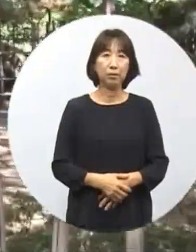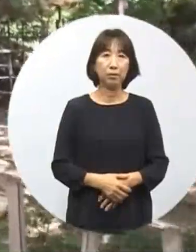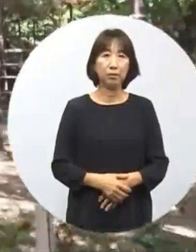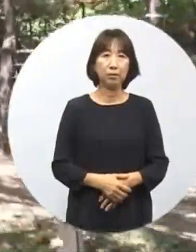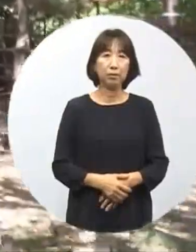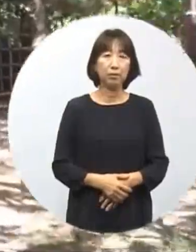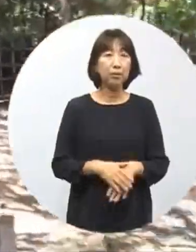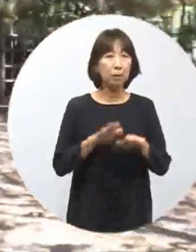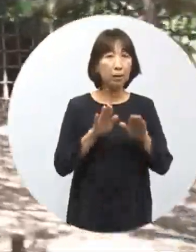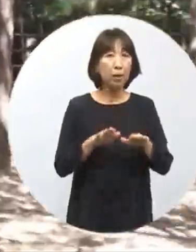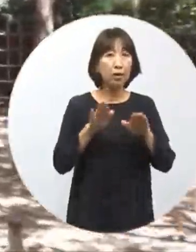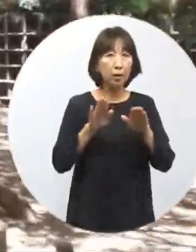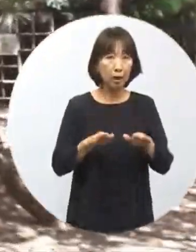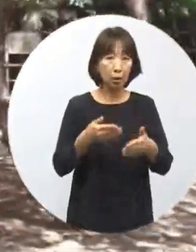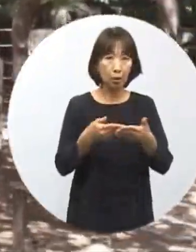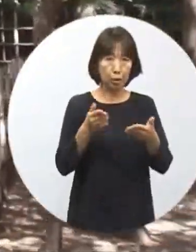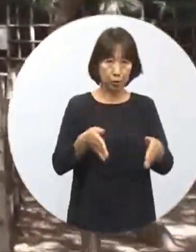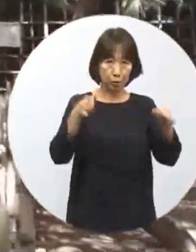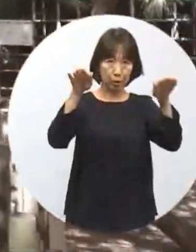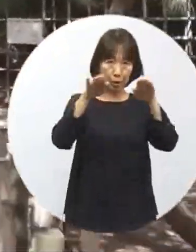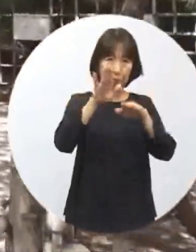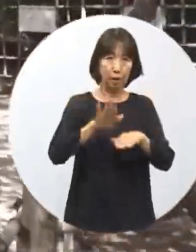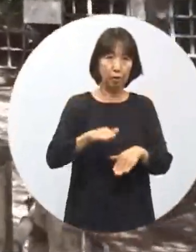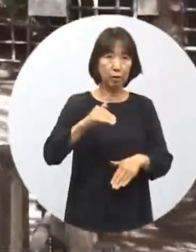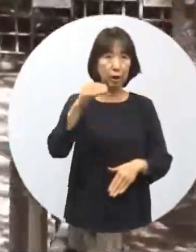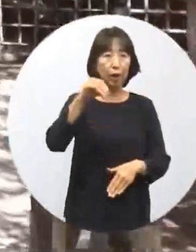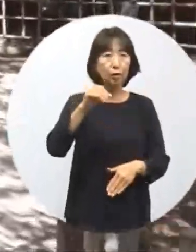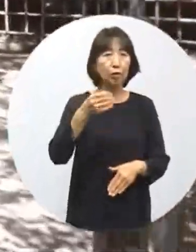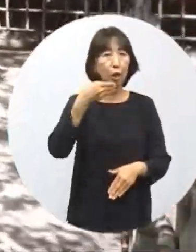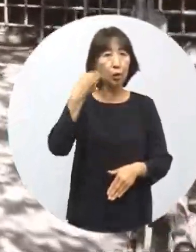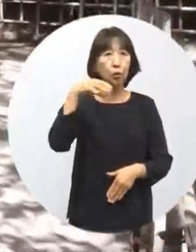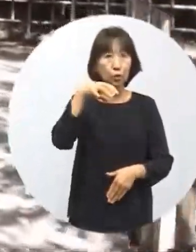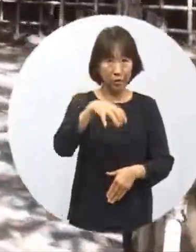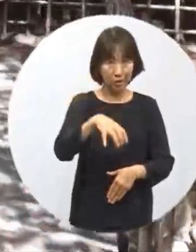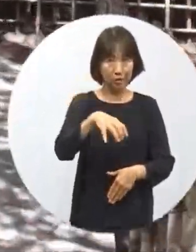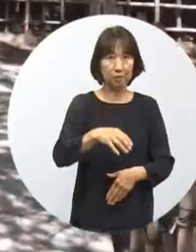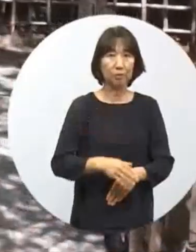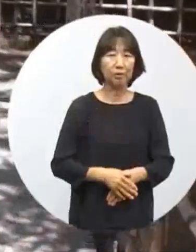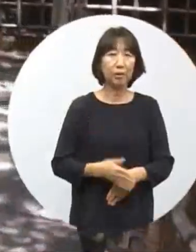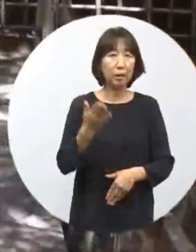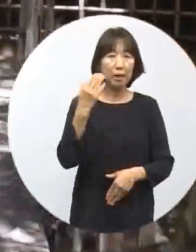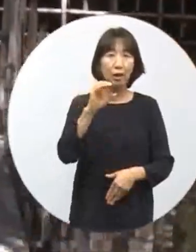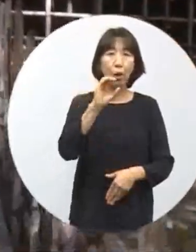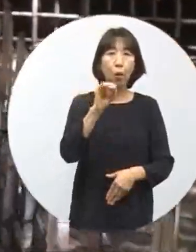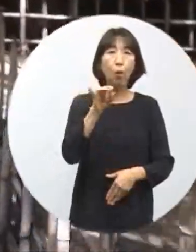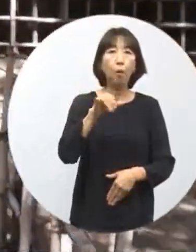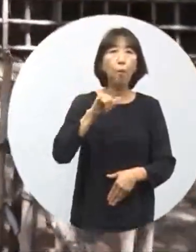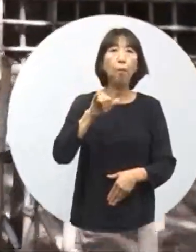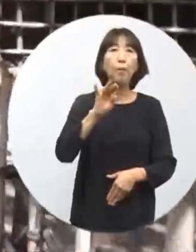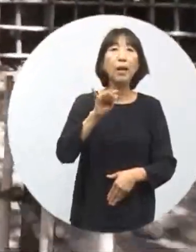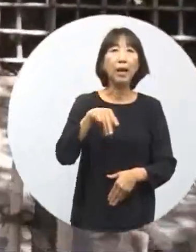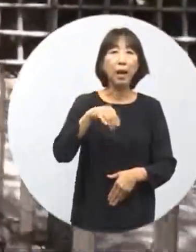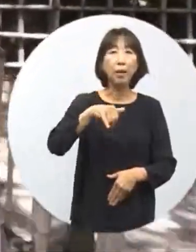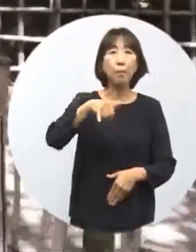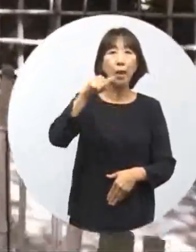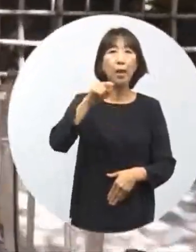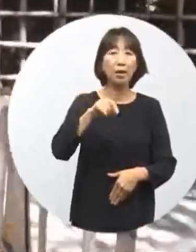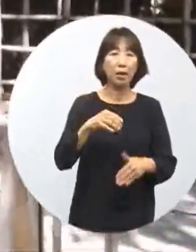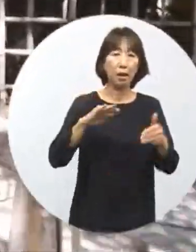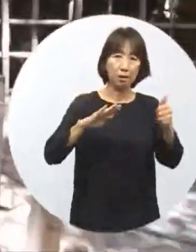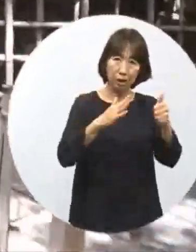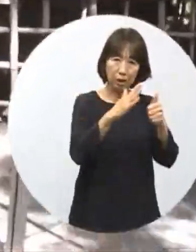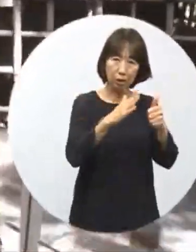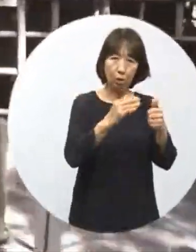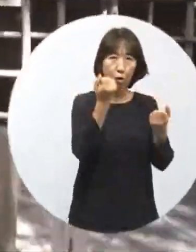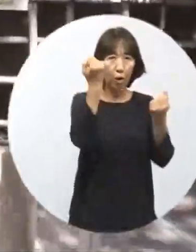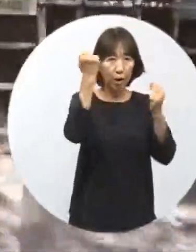現在の茅ヶ崎市美術館がある高砂緑地も、かつてオッペケペで一世を風靡した人気新